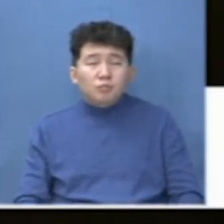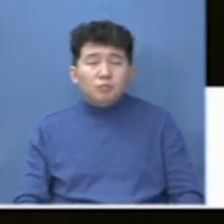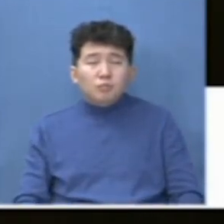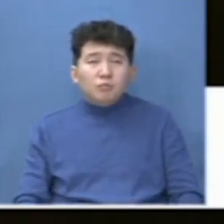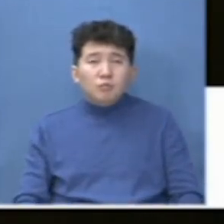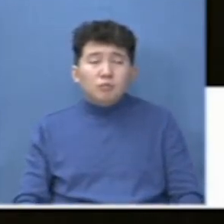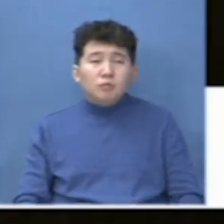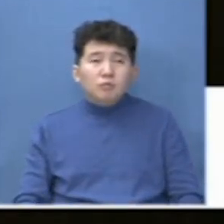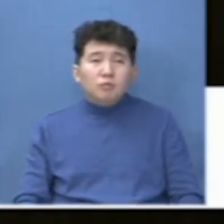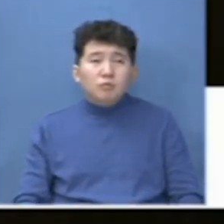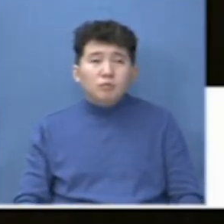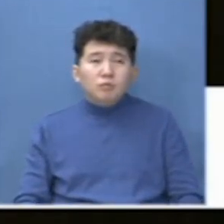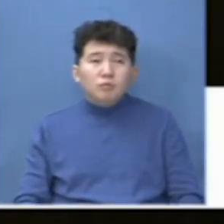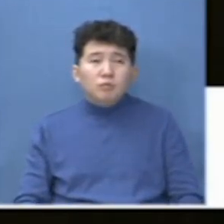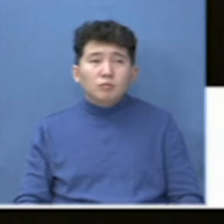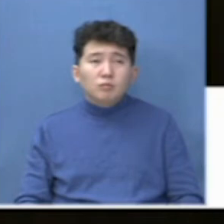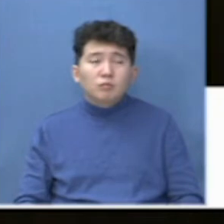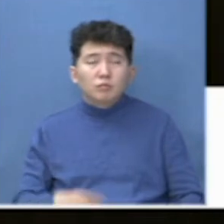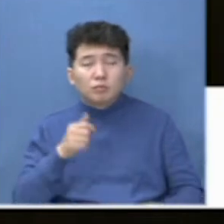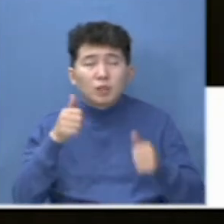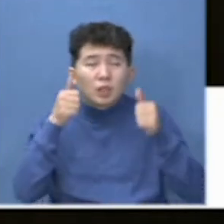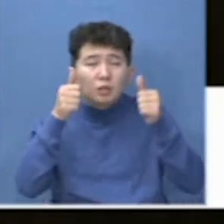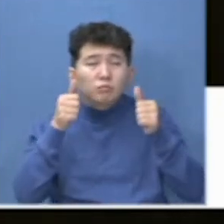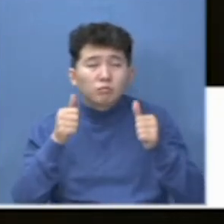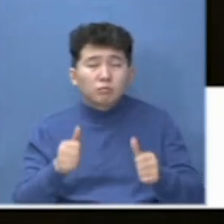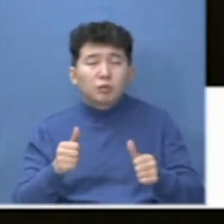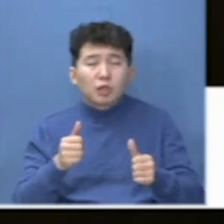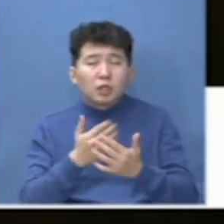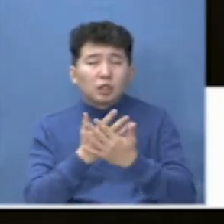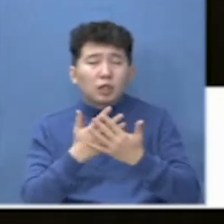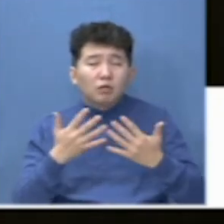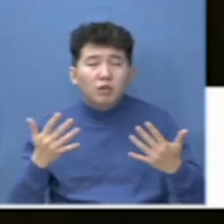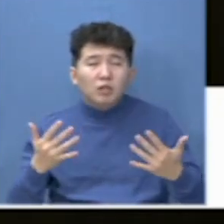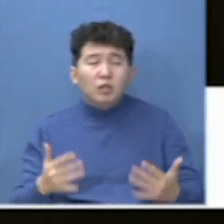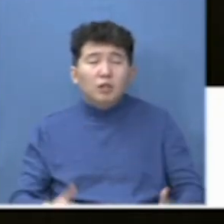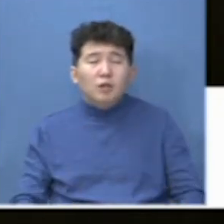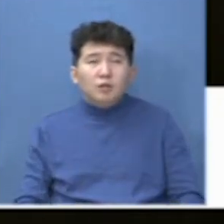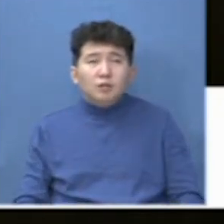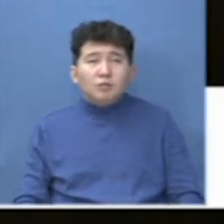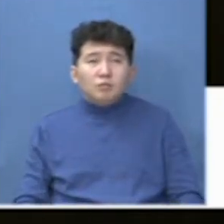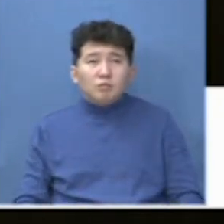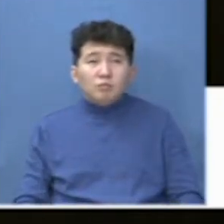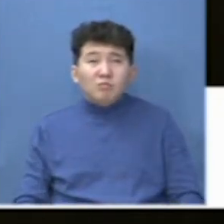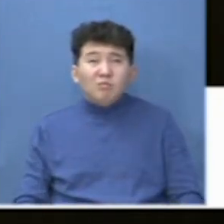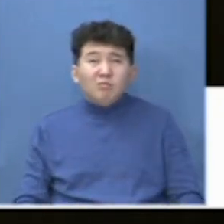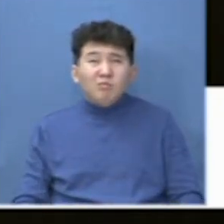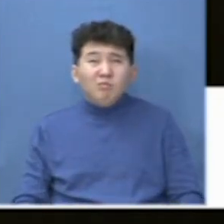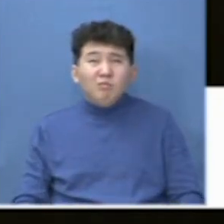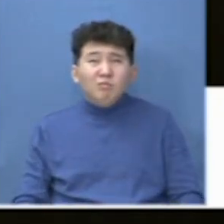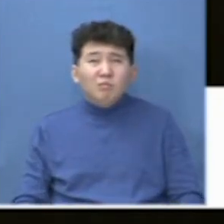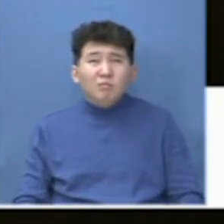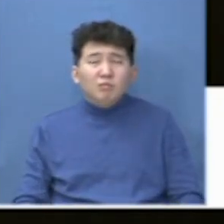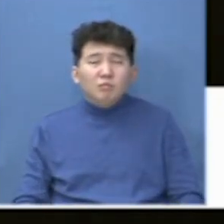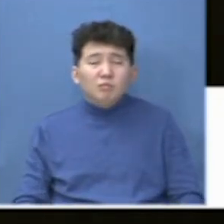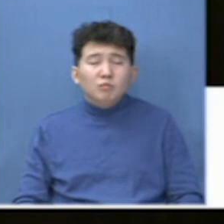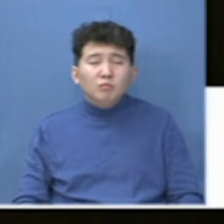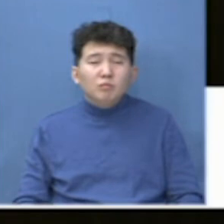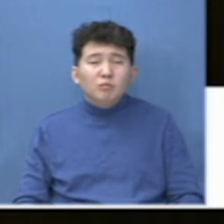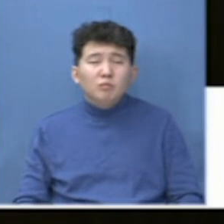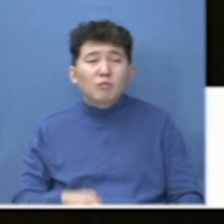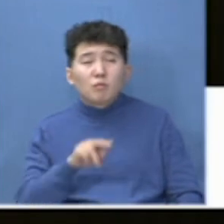котором размещены уже товары у поставщиков по которым сразу